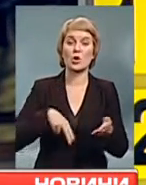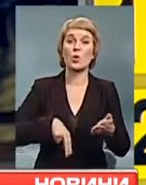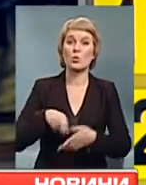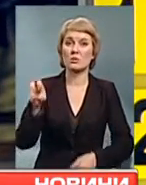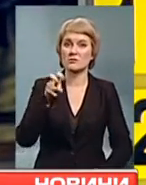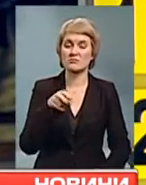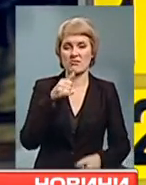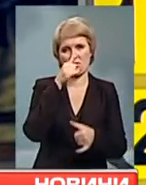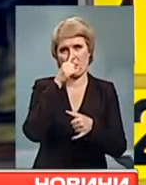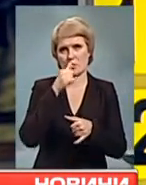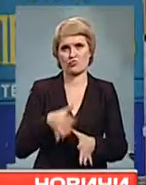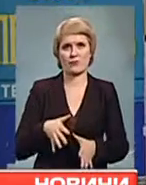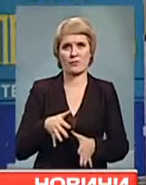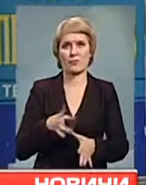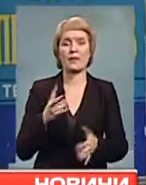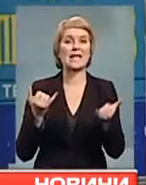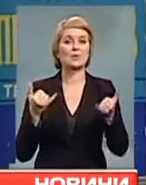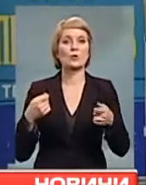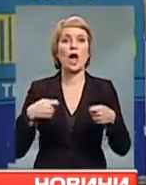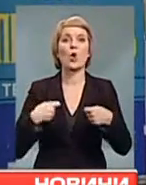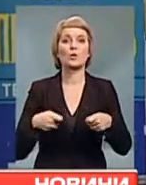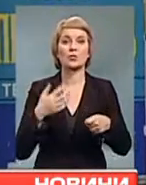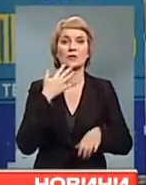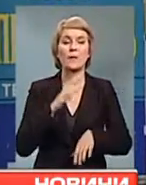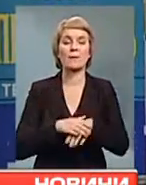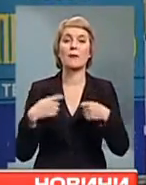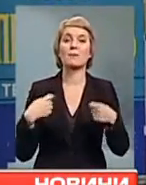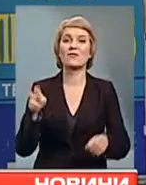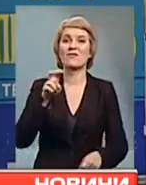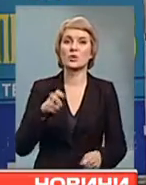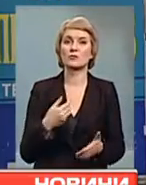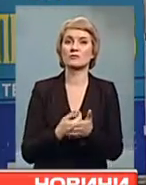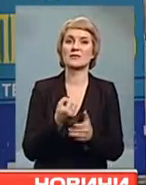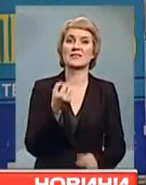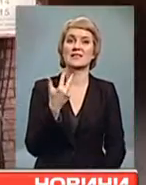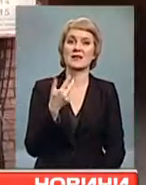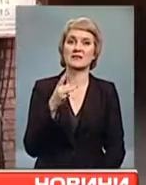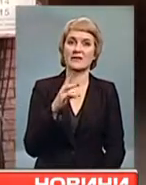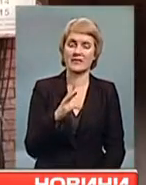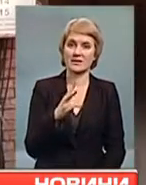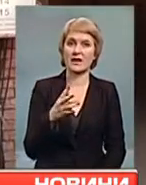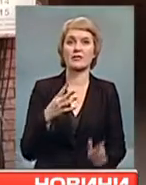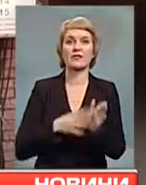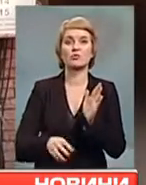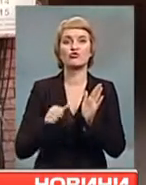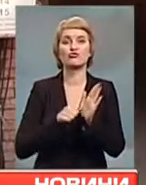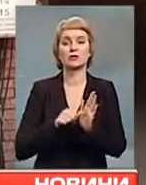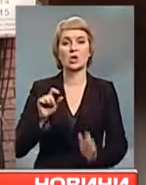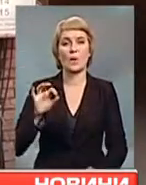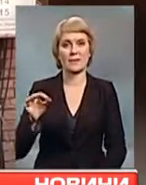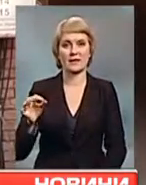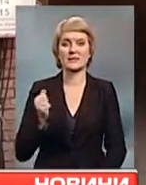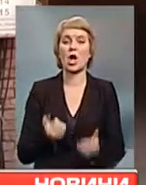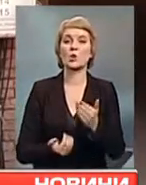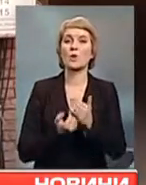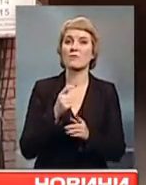було неможливо. На сьогоднішньому аукціоні Національний банк продавав долари в середньому по 13 гривень 96 копійок.